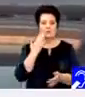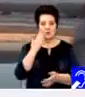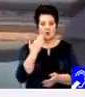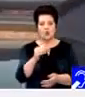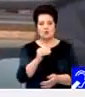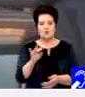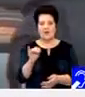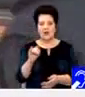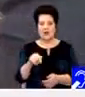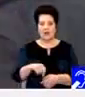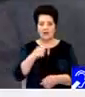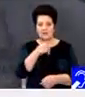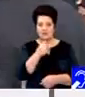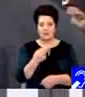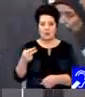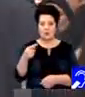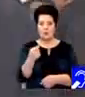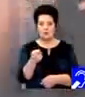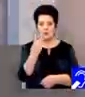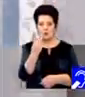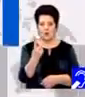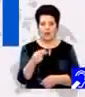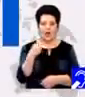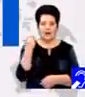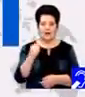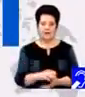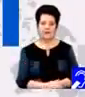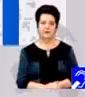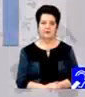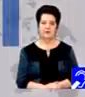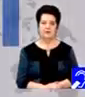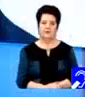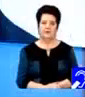ar fi împlinit anul acesta 102 ani.